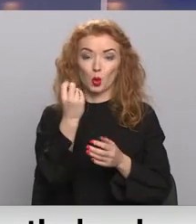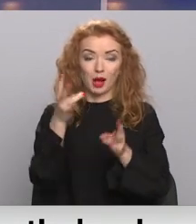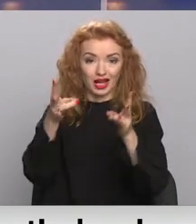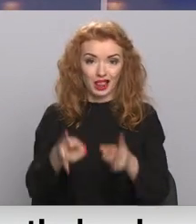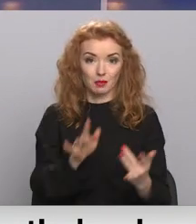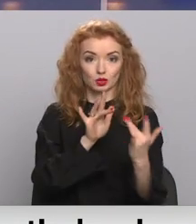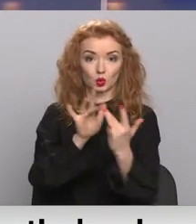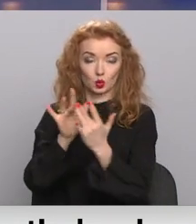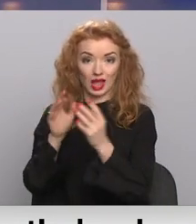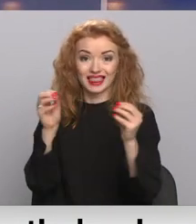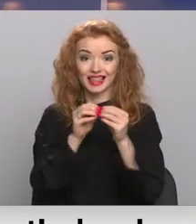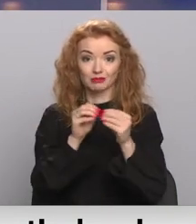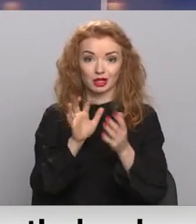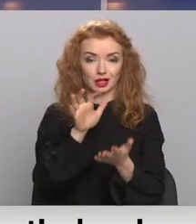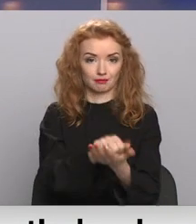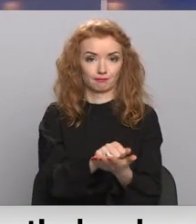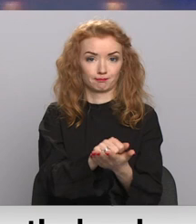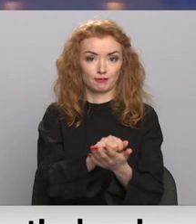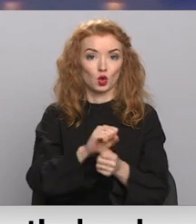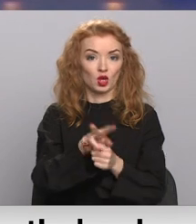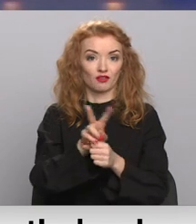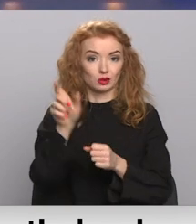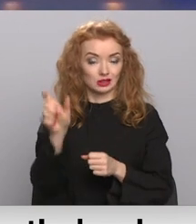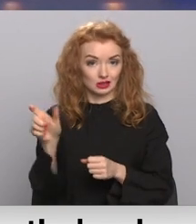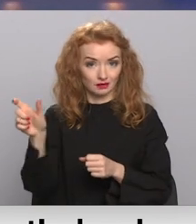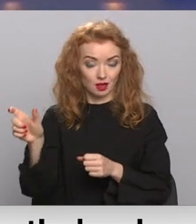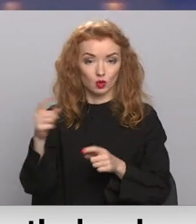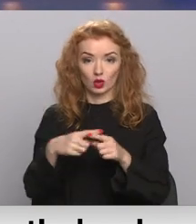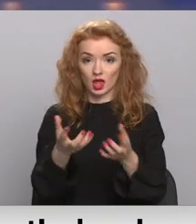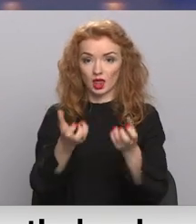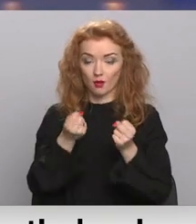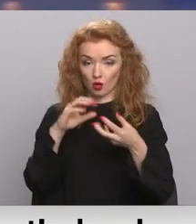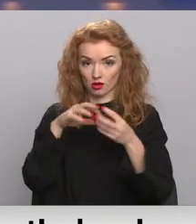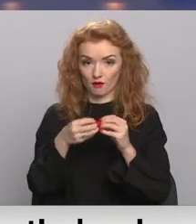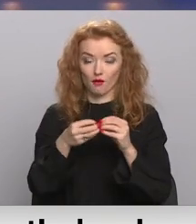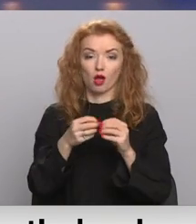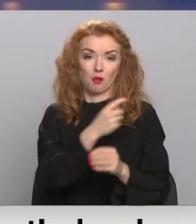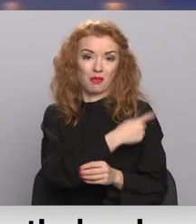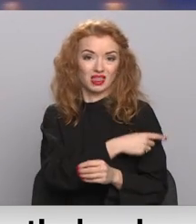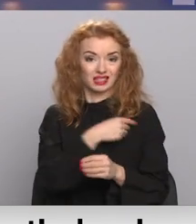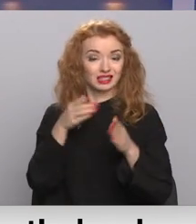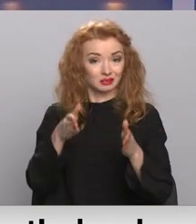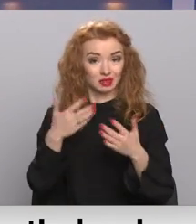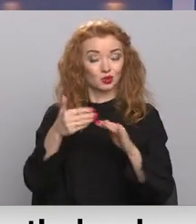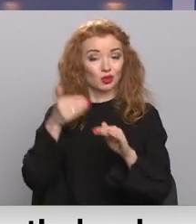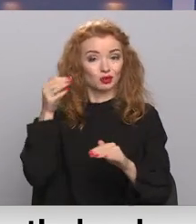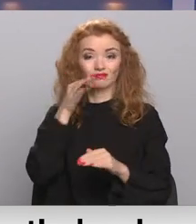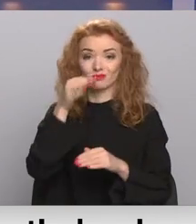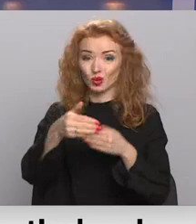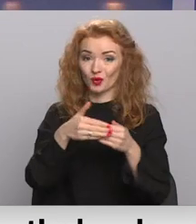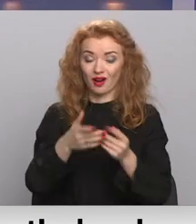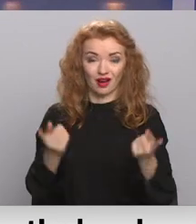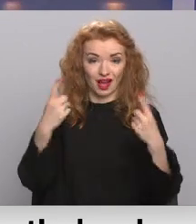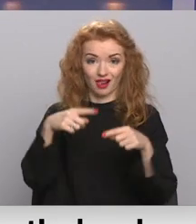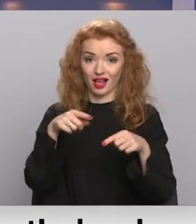reanimācijas gultām 10 aizņēmuši COVID-slimnieki. Ņemot vērā medicīnas iestādes iepriekš pausto, ka tuvāko nedēļu laikā